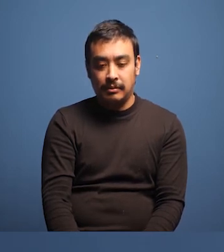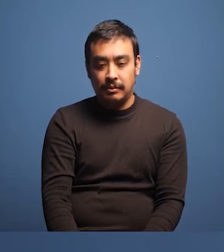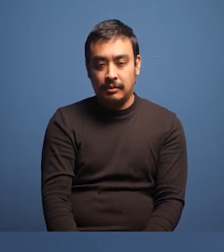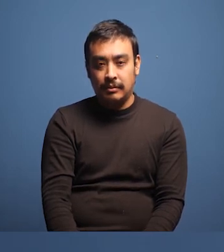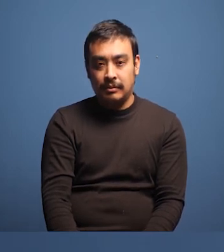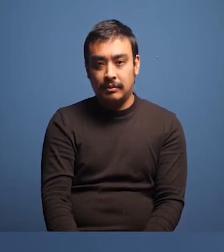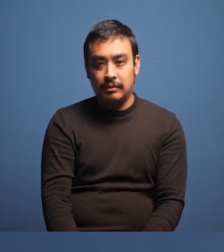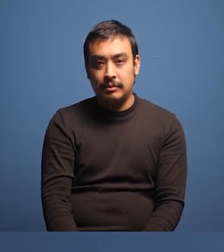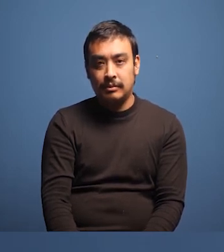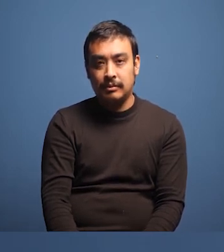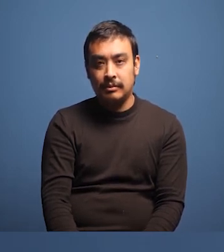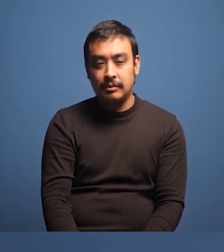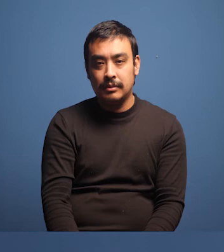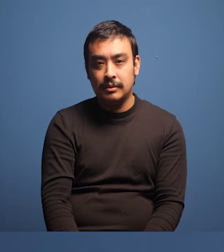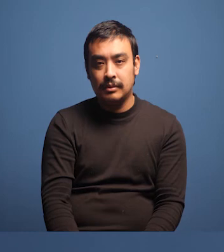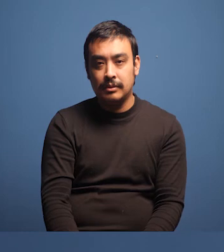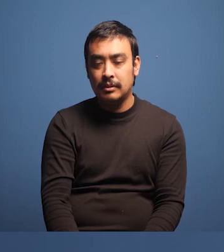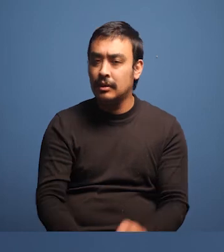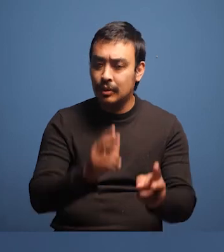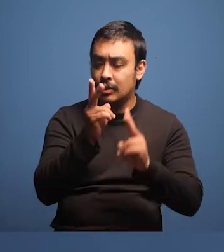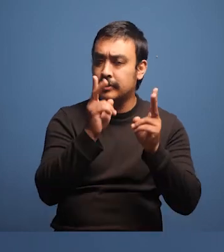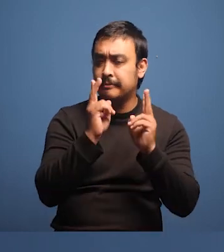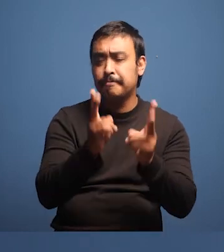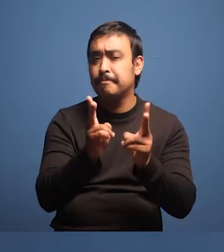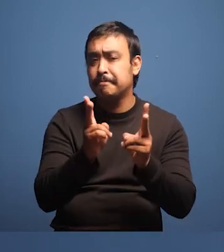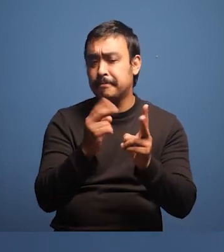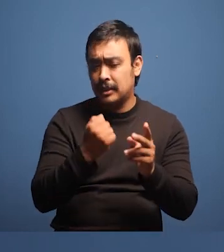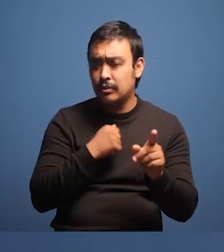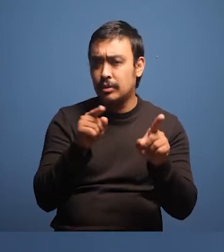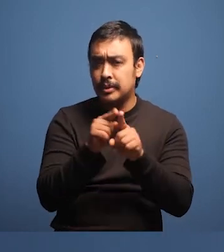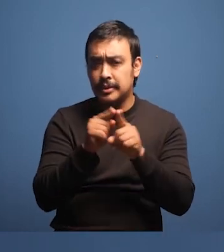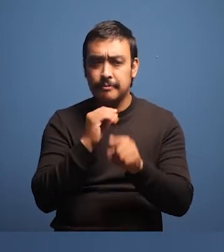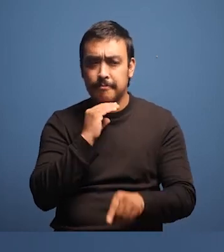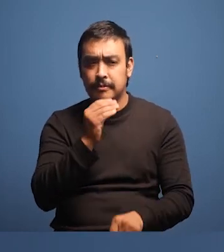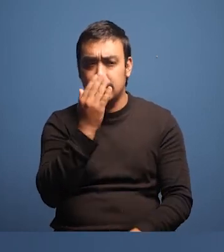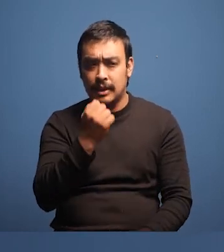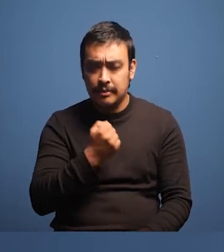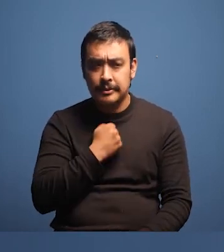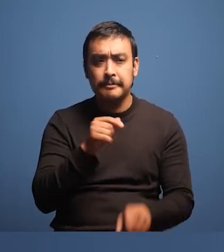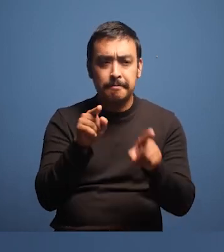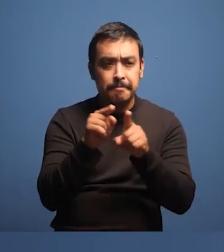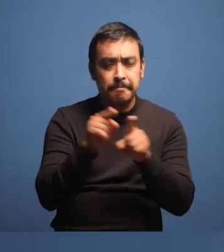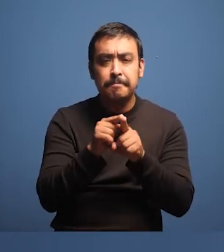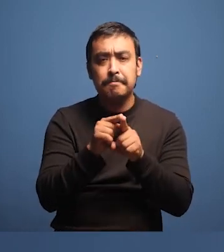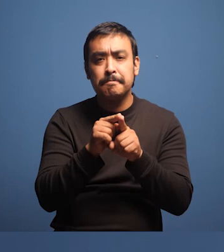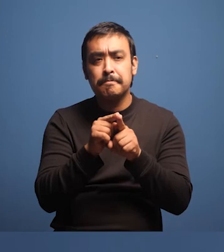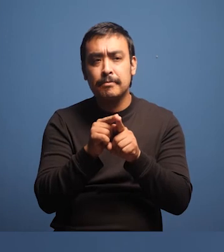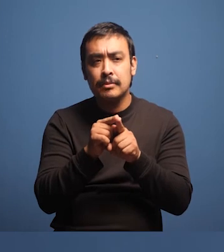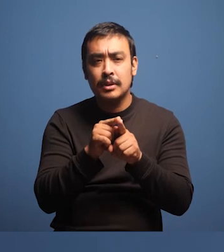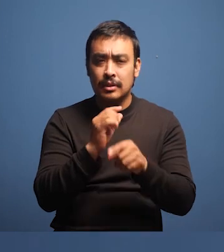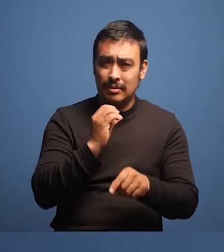सो सायद हाम्रो कुराहरू पनि यति नै आयो होला। हामीले चाहिँ आफै पनि हामी पनि युथ्स भएको कारणले हामी आफै पनि कतिपय केसमा भिक्टिमाइज भएको छौँ